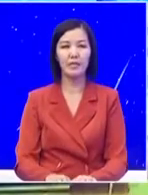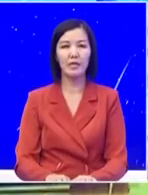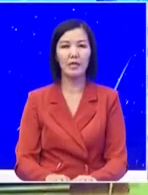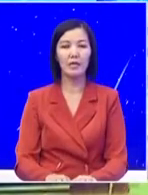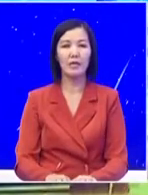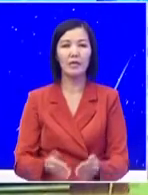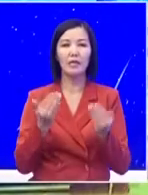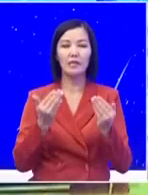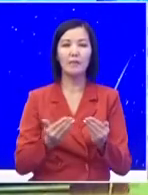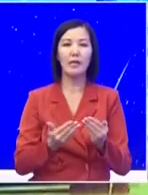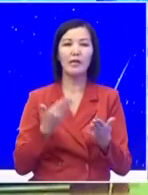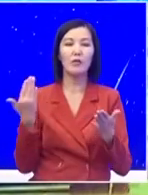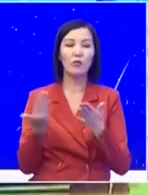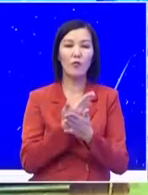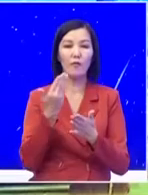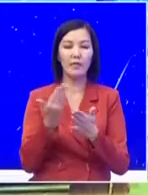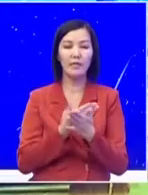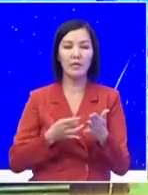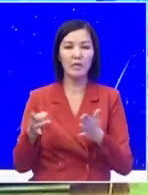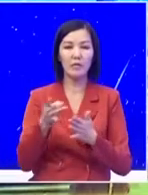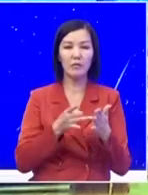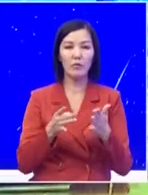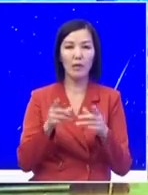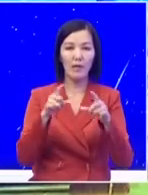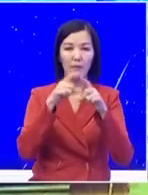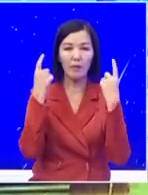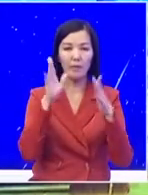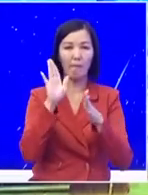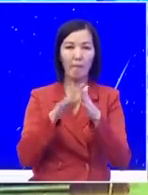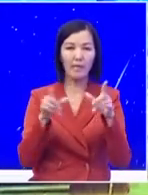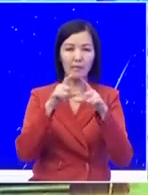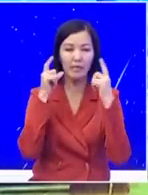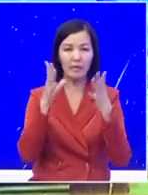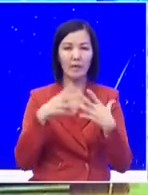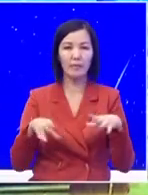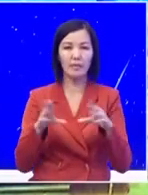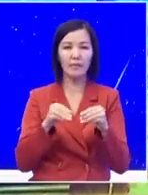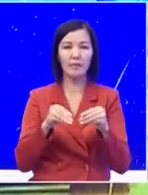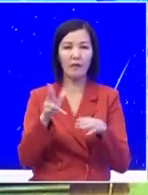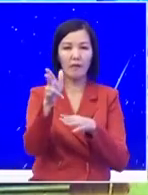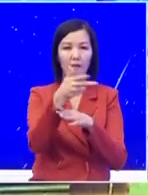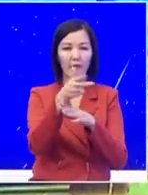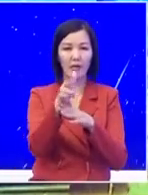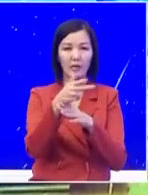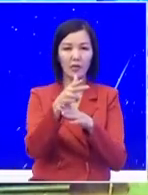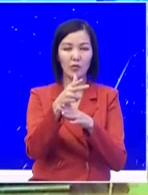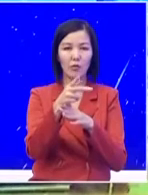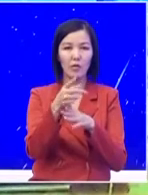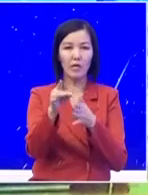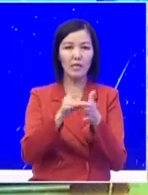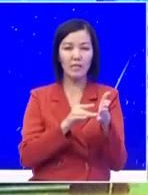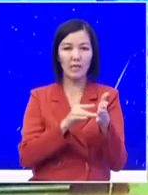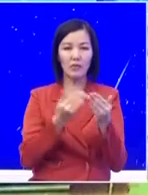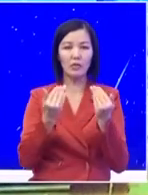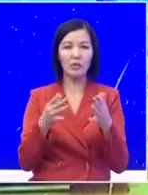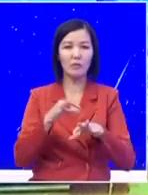А теперь к новостям республики. Пассажиров без масок в общественном транспорте Алматы фиксируют камеры. В мегаполисе заработал пилотный